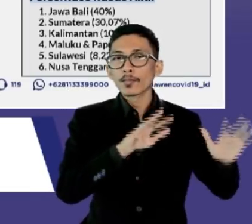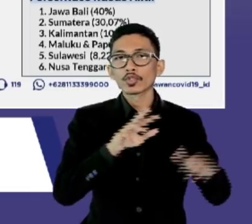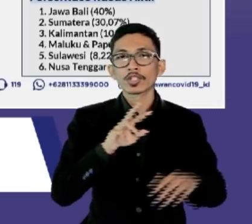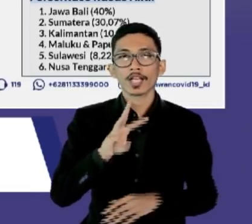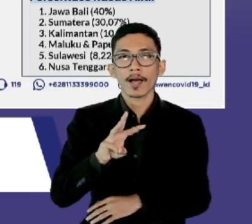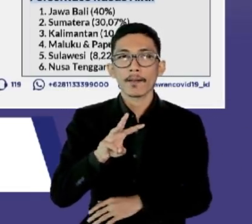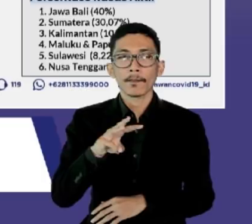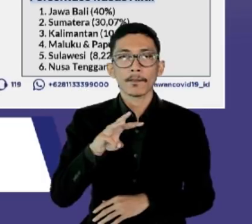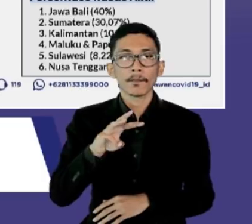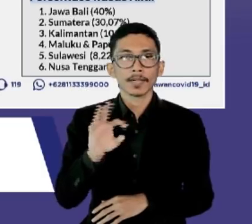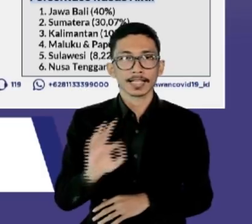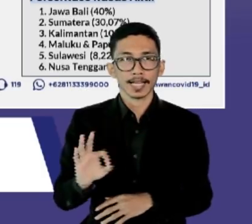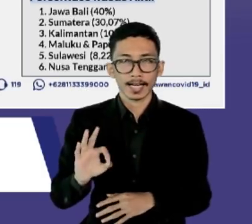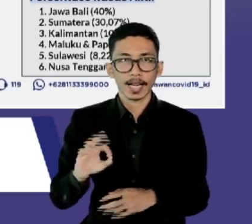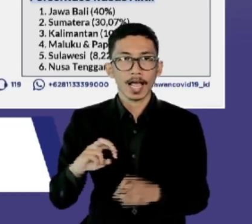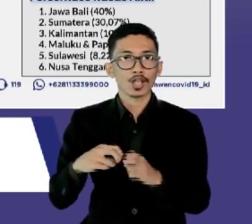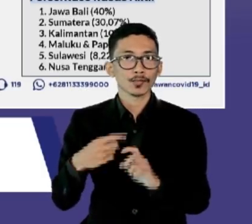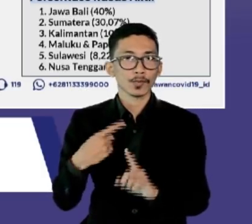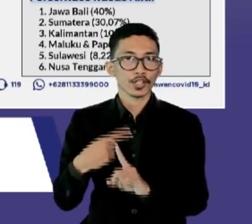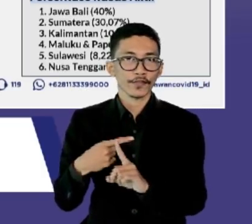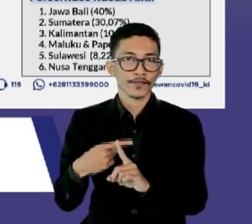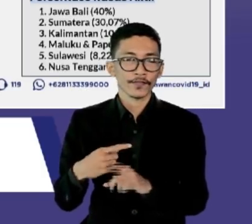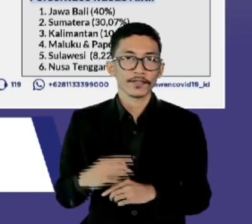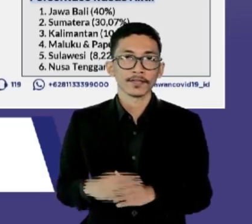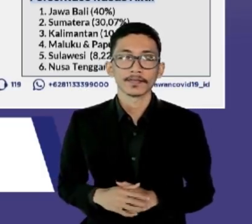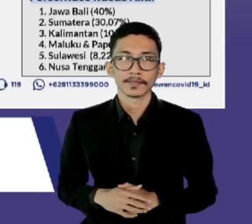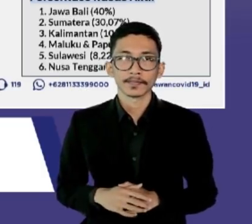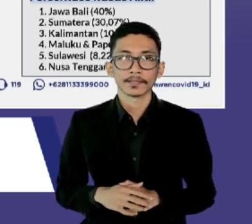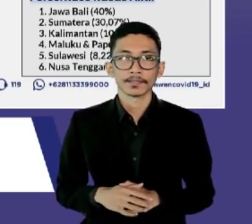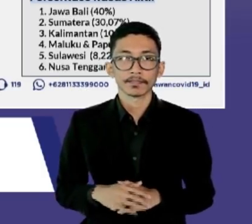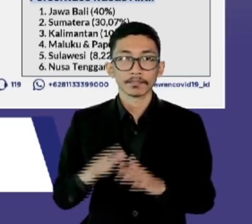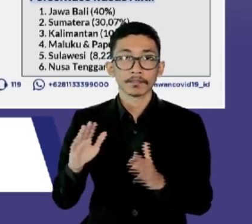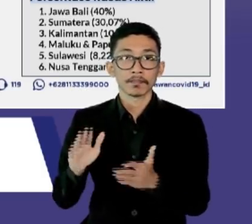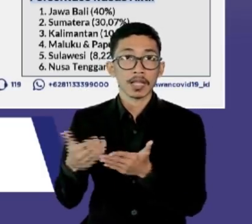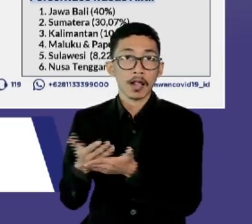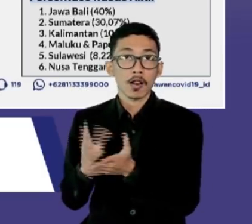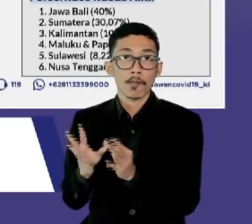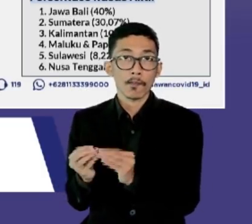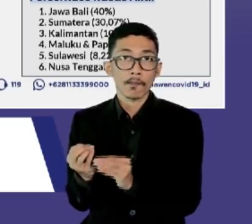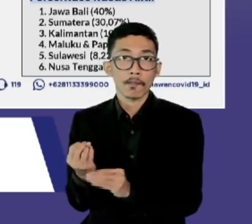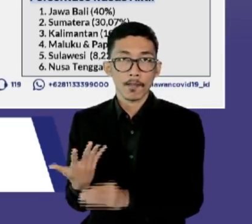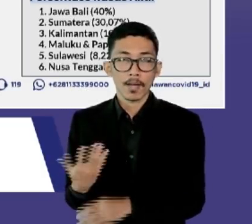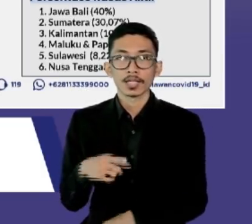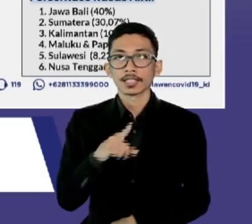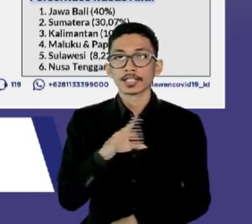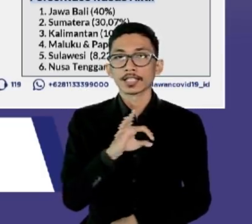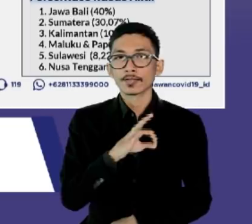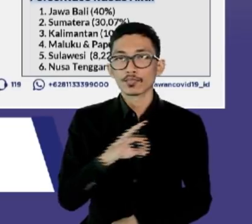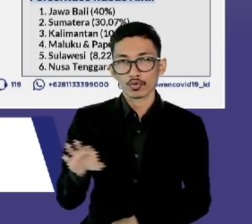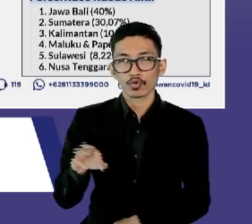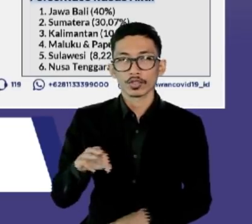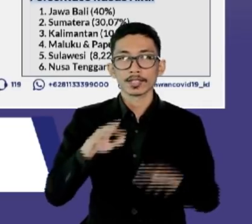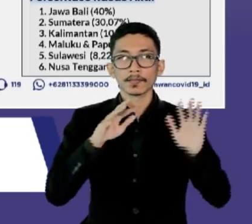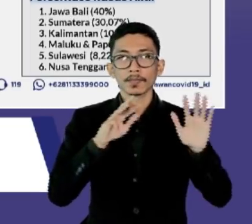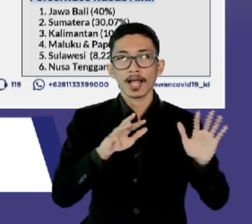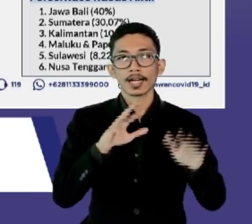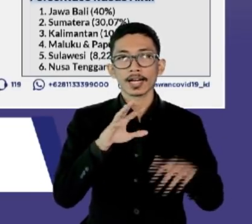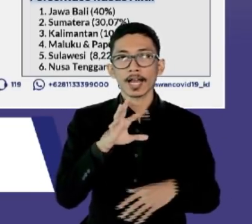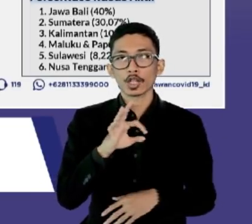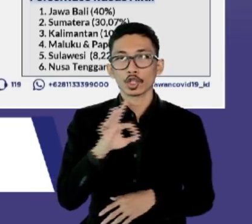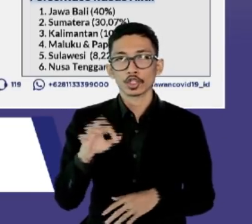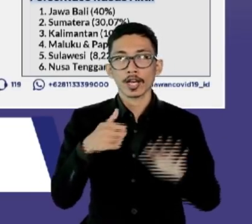93,83% dari total kasus positif. Sedangkan kematiannya sebanyak 1.966